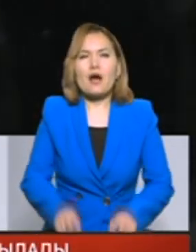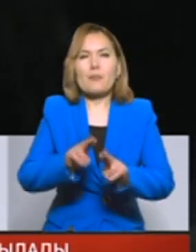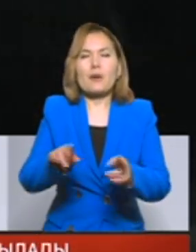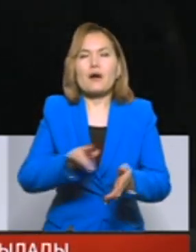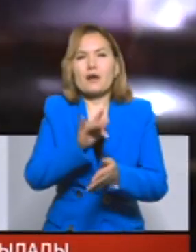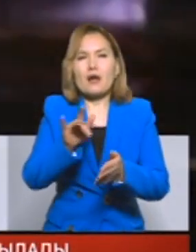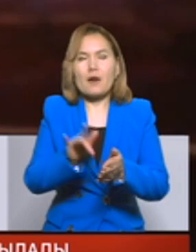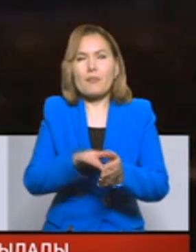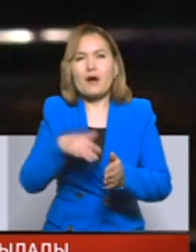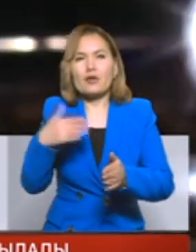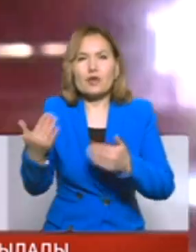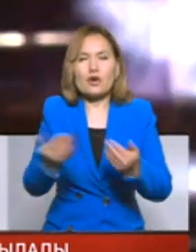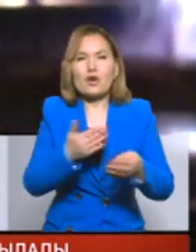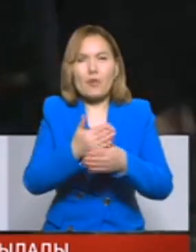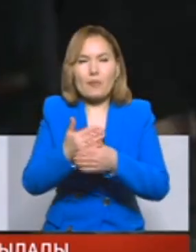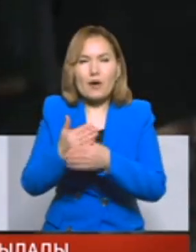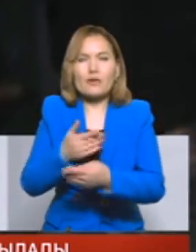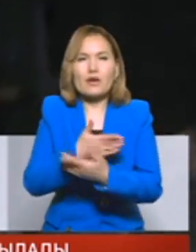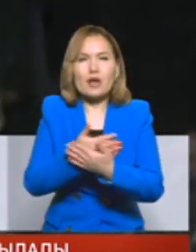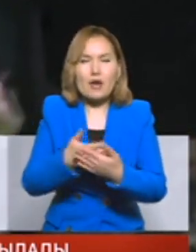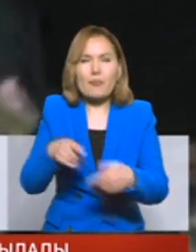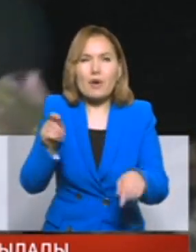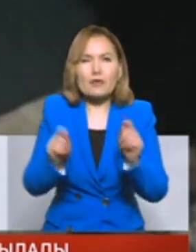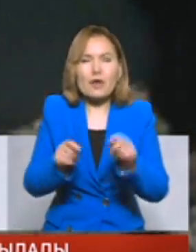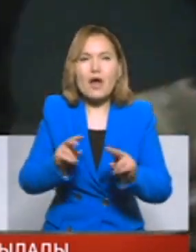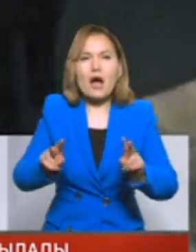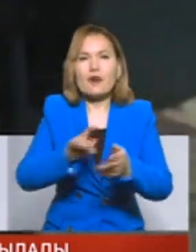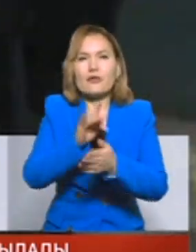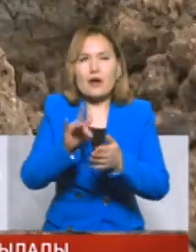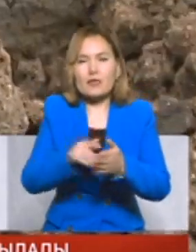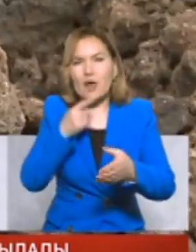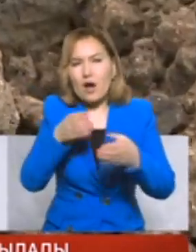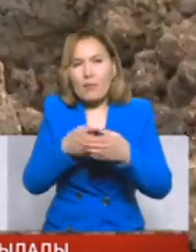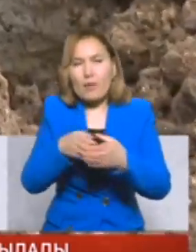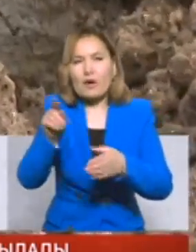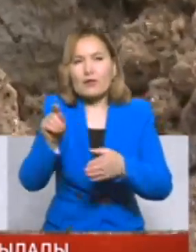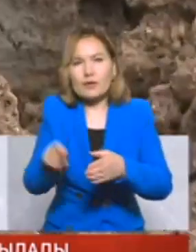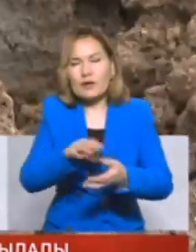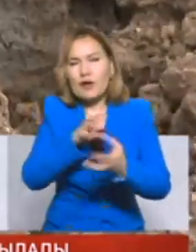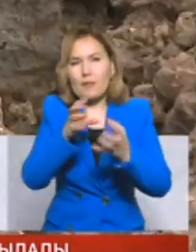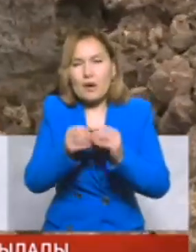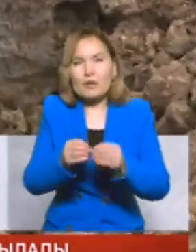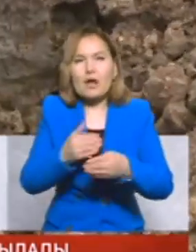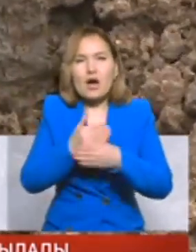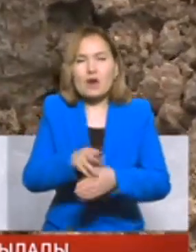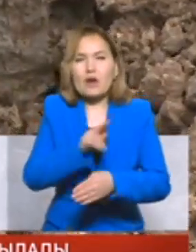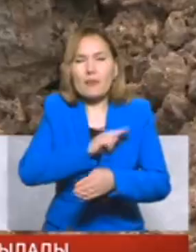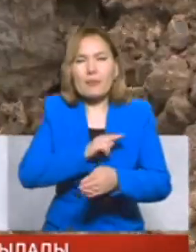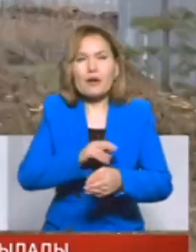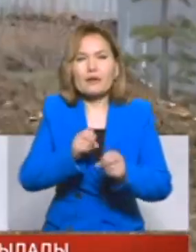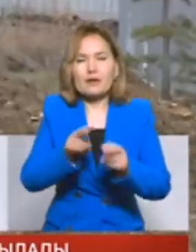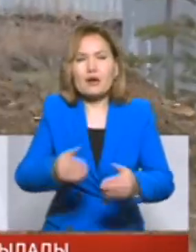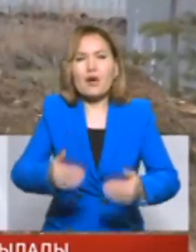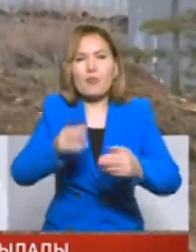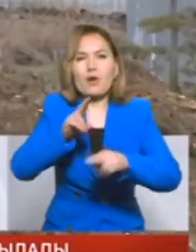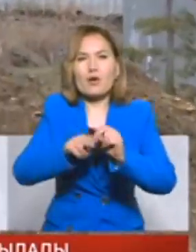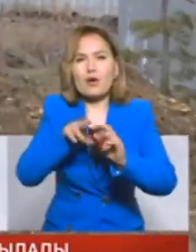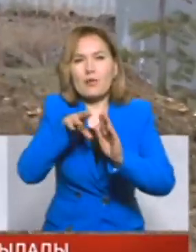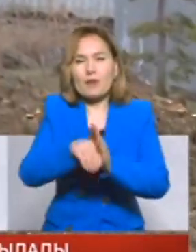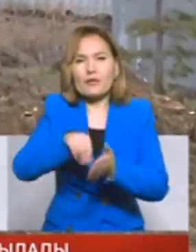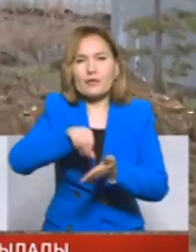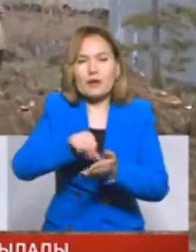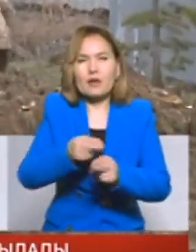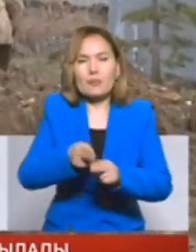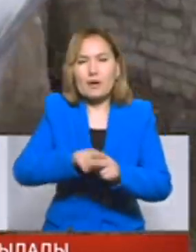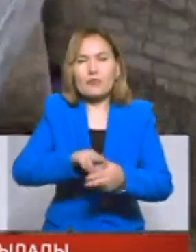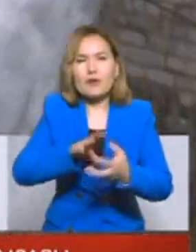Петропавлға жан-жақтан көмекке түрлі күштер келіп жатыр. Бұл Астанадан келген сарбаздар. Өңірге келе сала іске кіріскен олар бірнеше жерде бөгеттер тұрғызды.